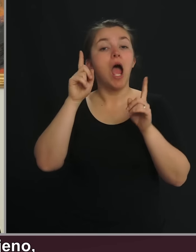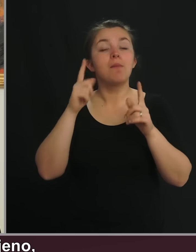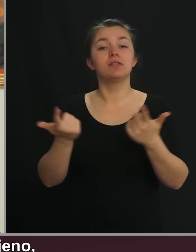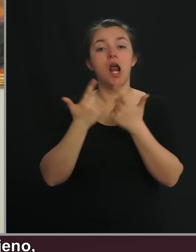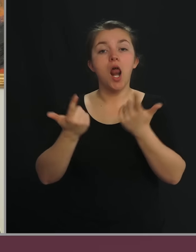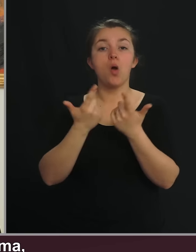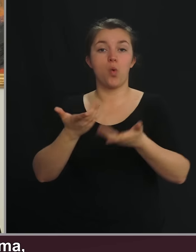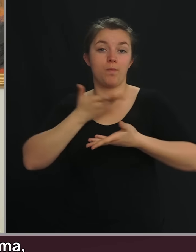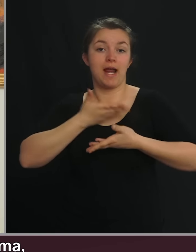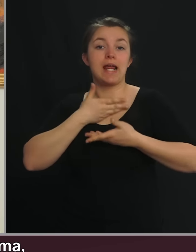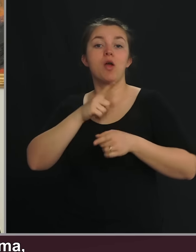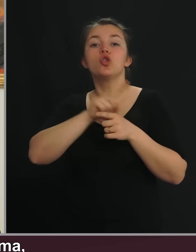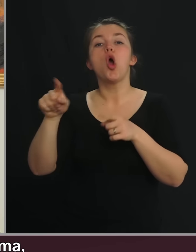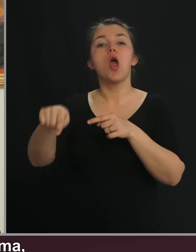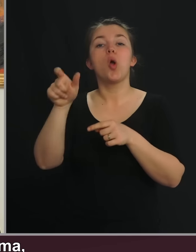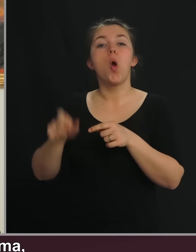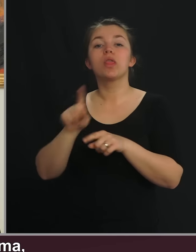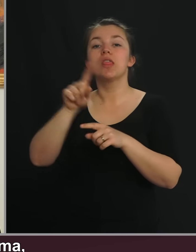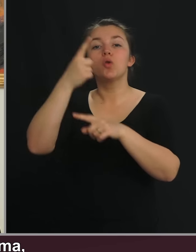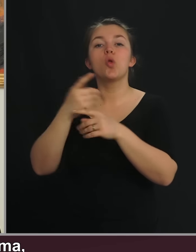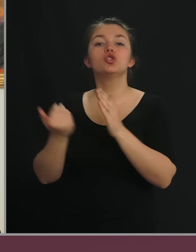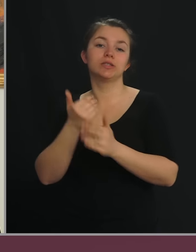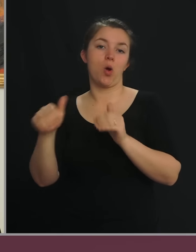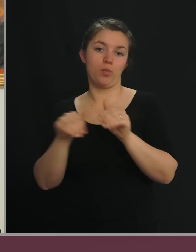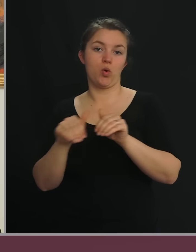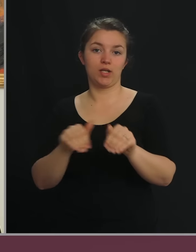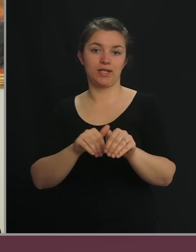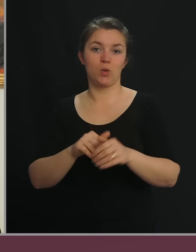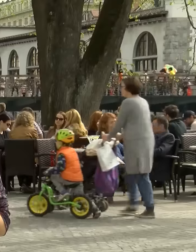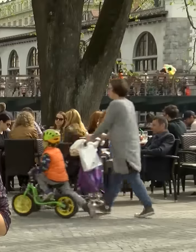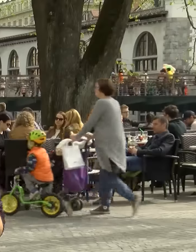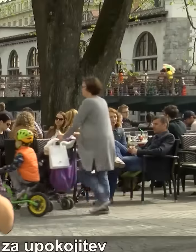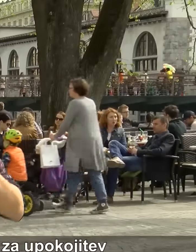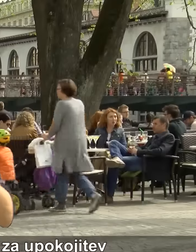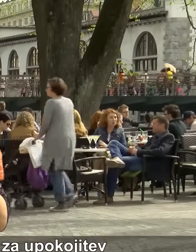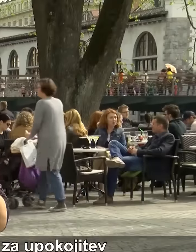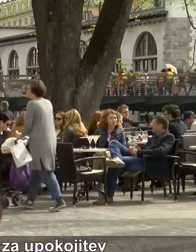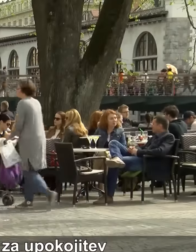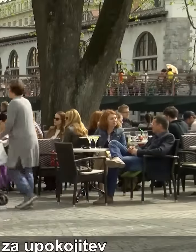samo 3 leta, ampak lahko to prejema, dokler se ne odloči za upokojitev.